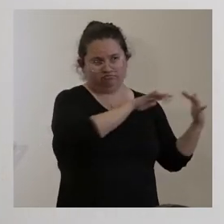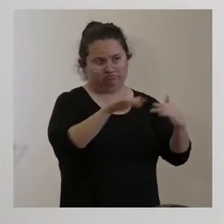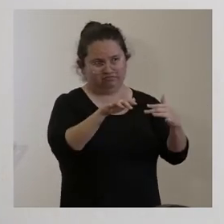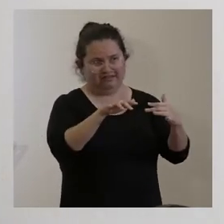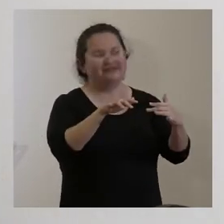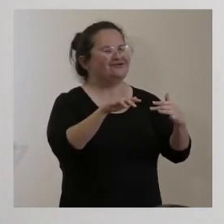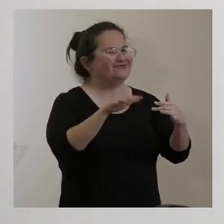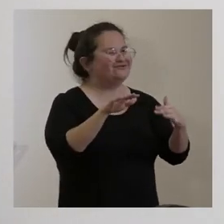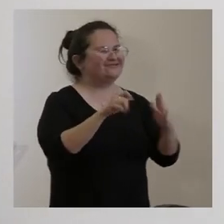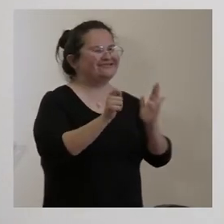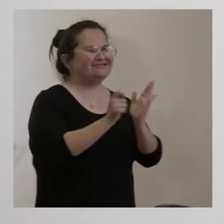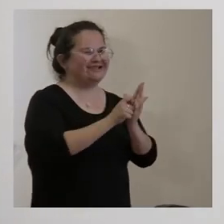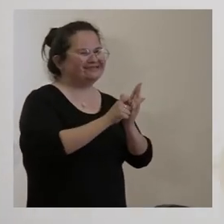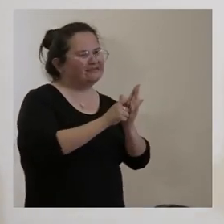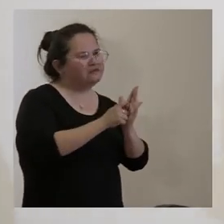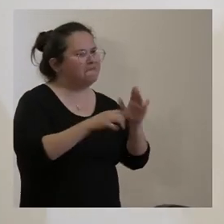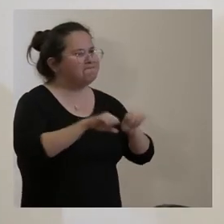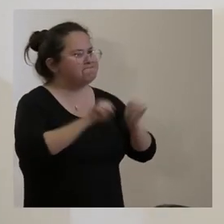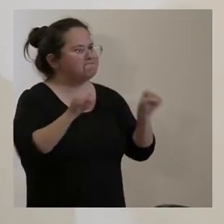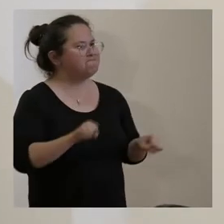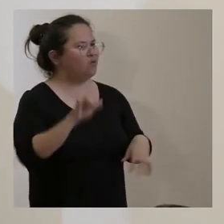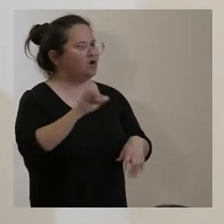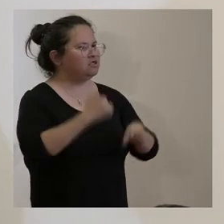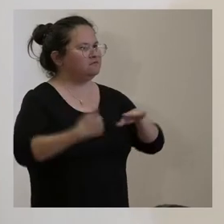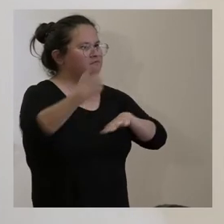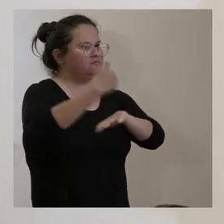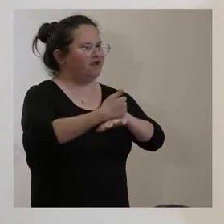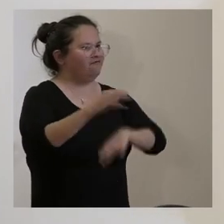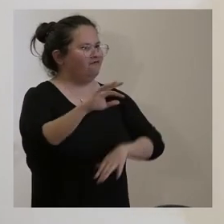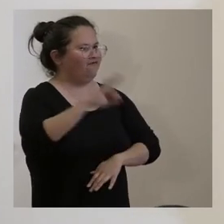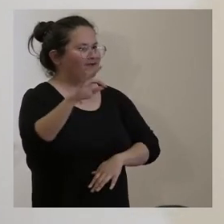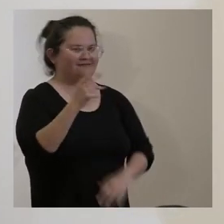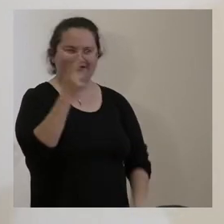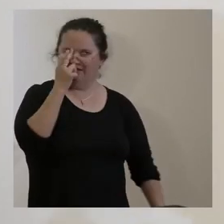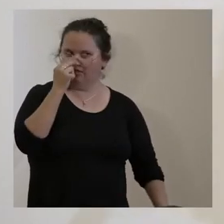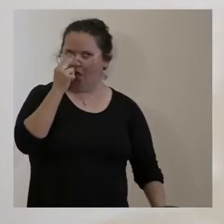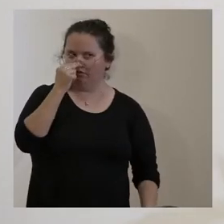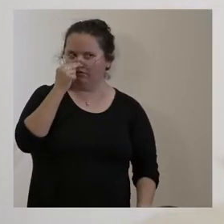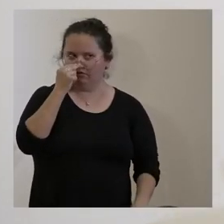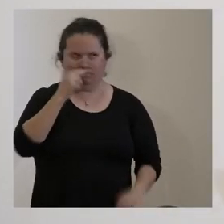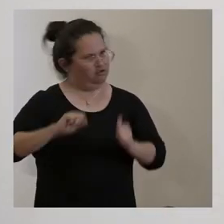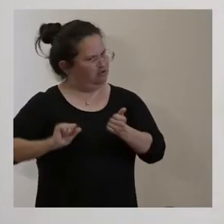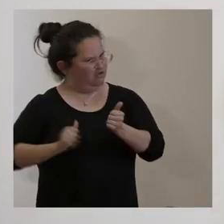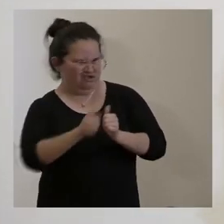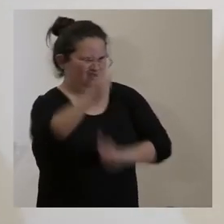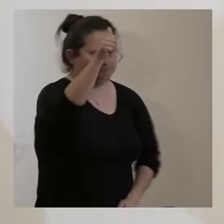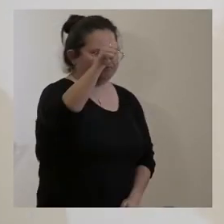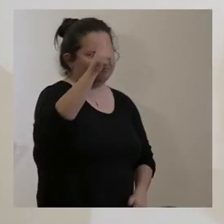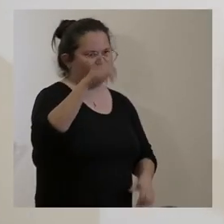dominent. Et parmi les Français, les Nantais sont les premiers.